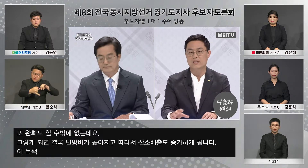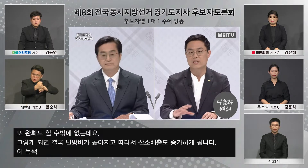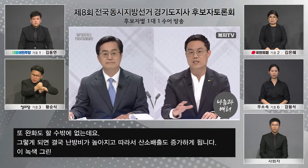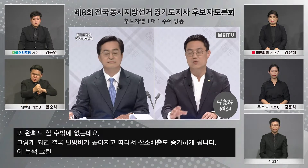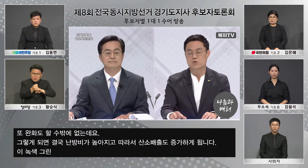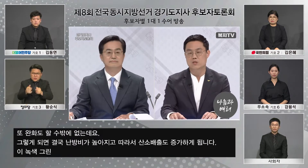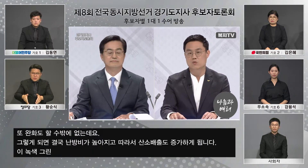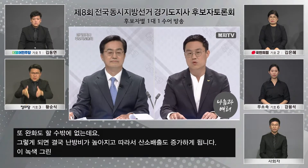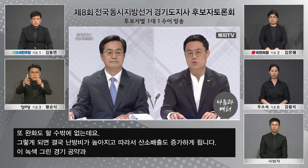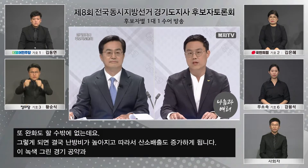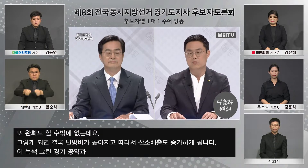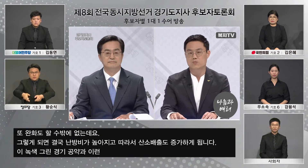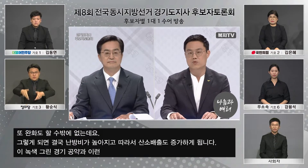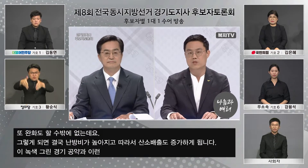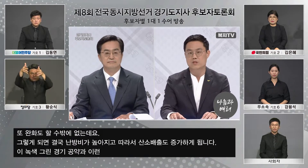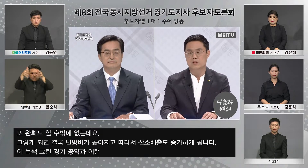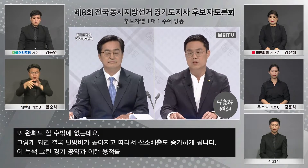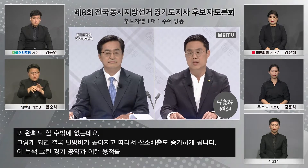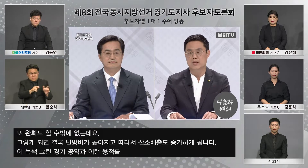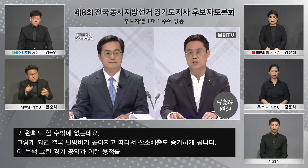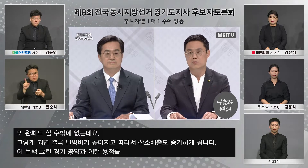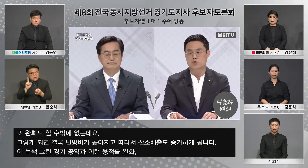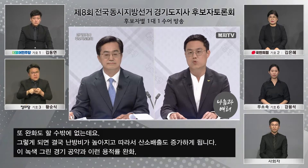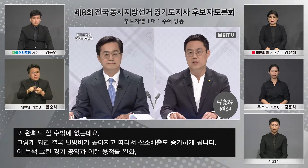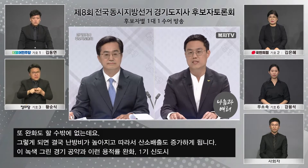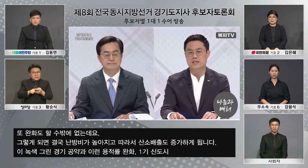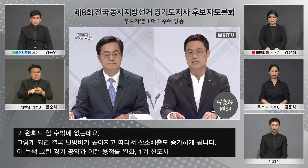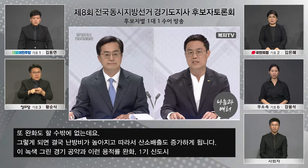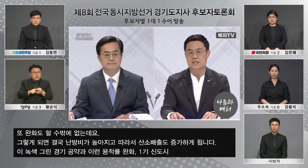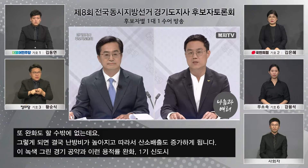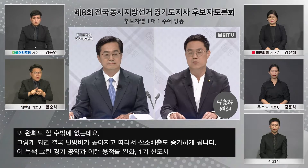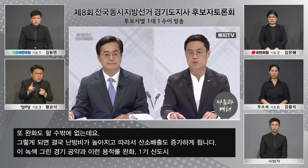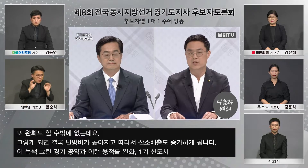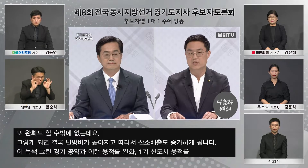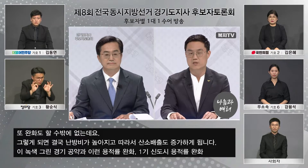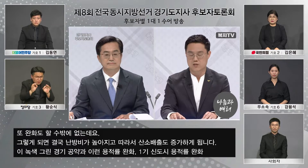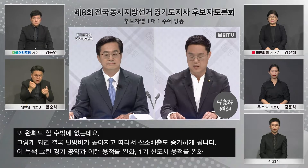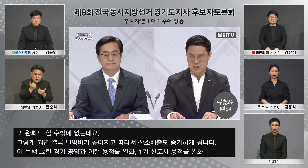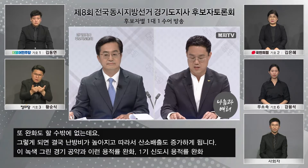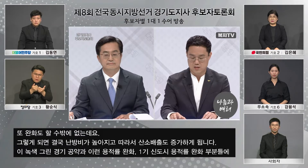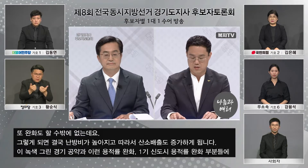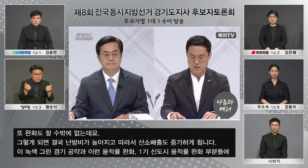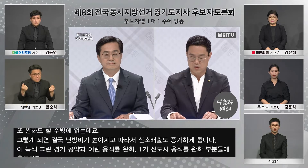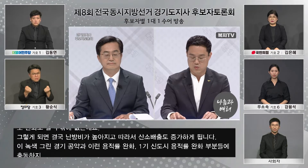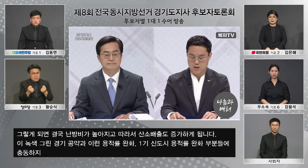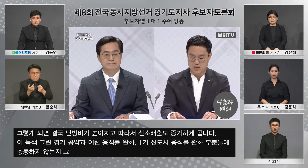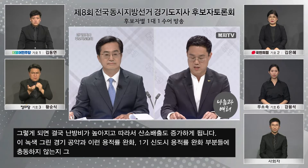용적률 완화, 일기 신도시 용적률 완화 부분들에 충돌하지 않는지 그 부분에 대해서